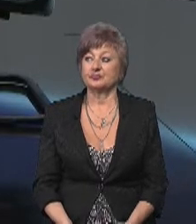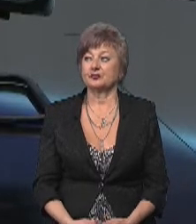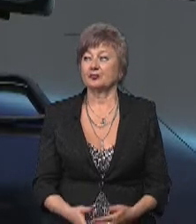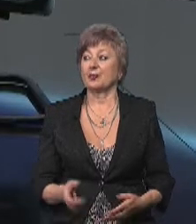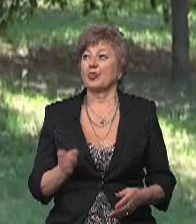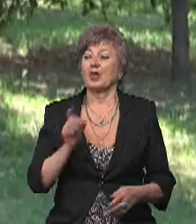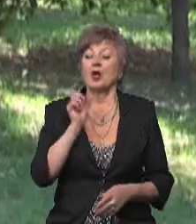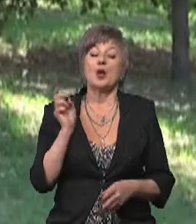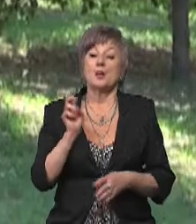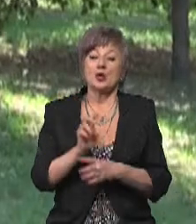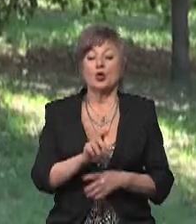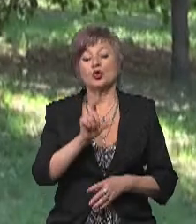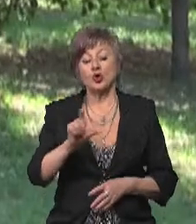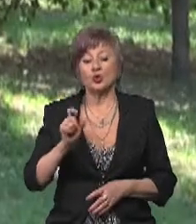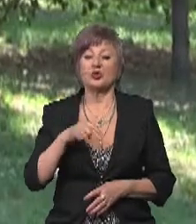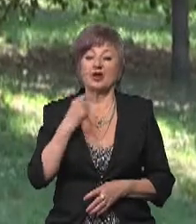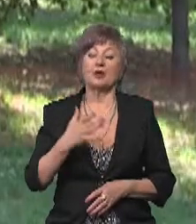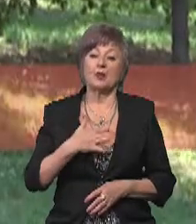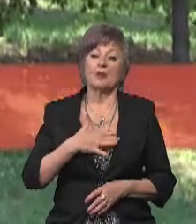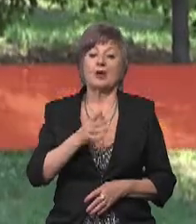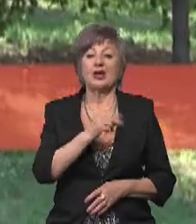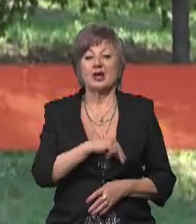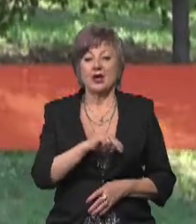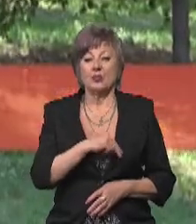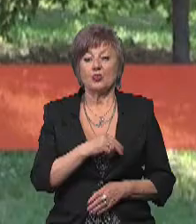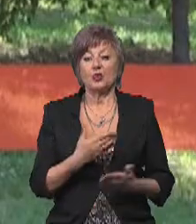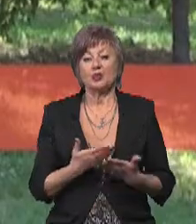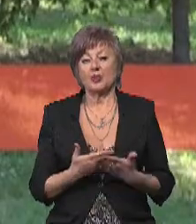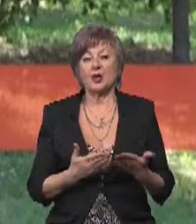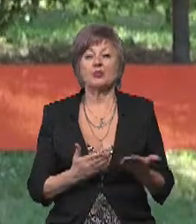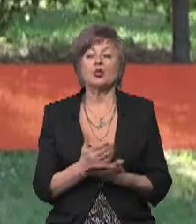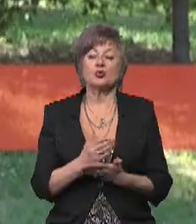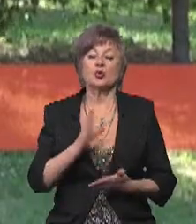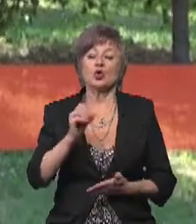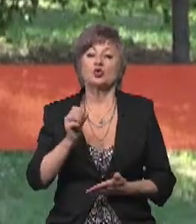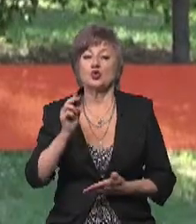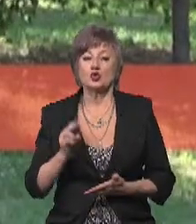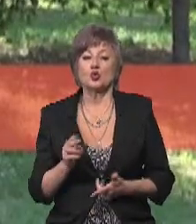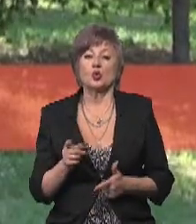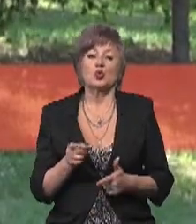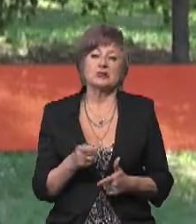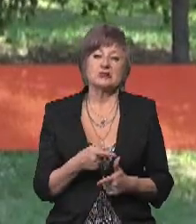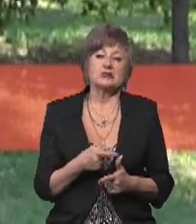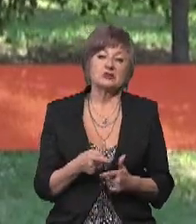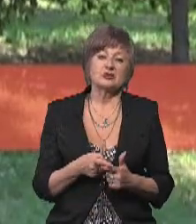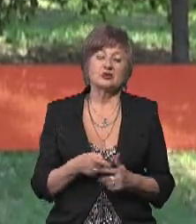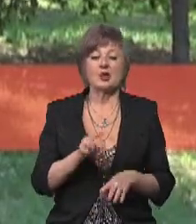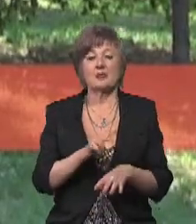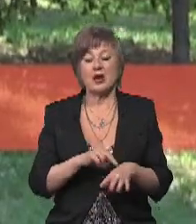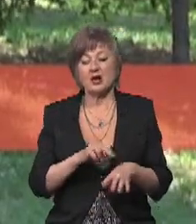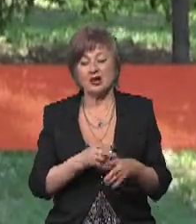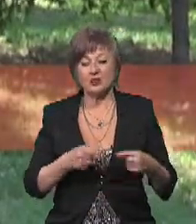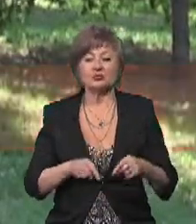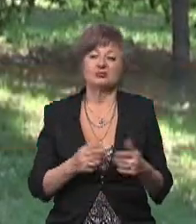Приходять люди, представляються працівниками якихось соціальних служб, працівниками правоохоронних